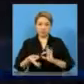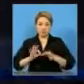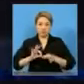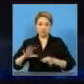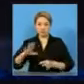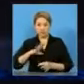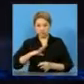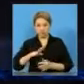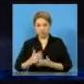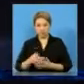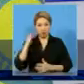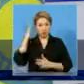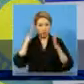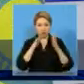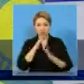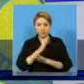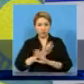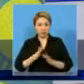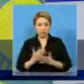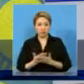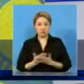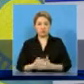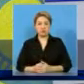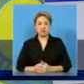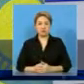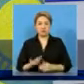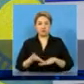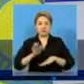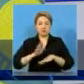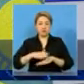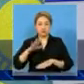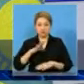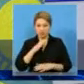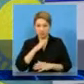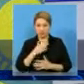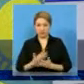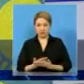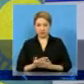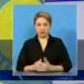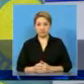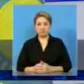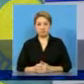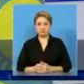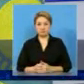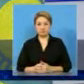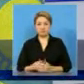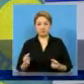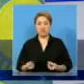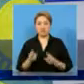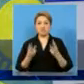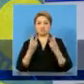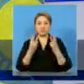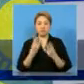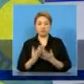енді ойланатында уақыт болмайды ондай жерде. Қиындық деп айтатында ештеңесі жоқ сияқты. Тілсіз жау